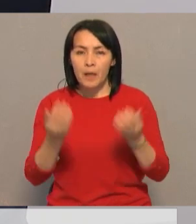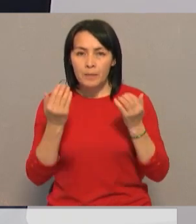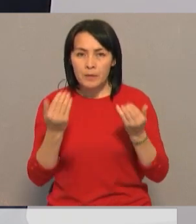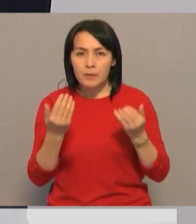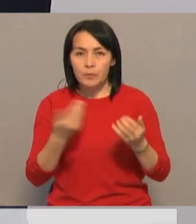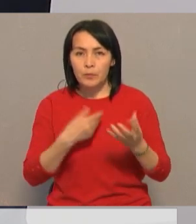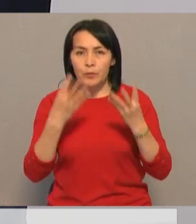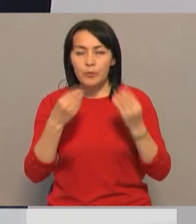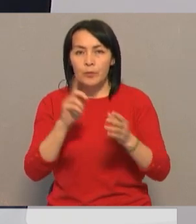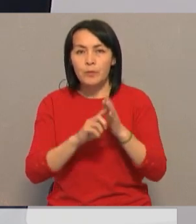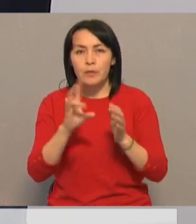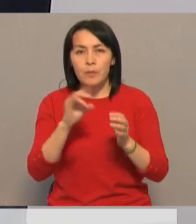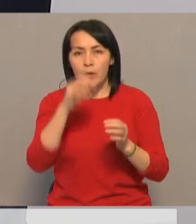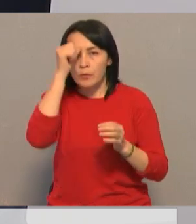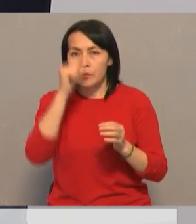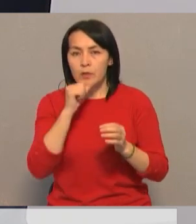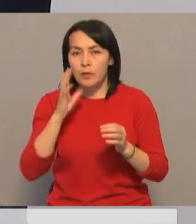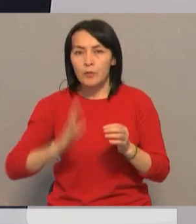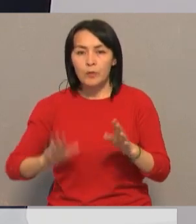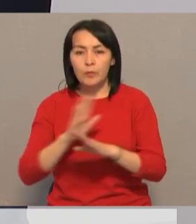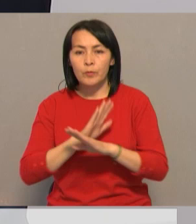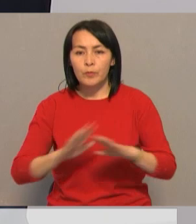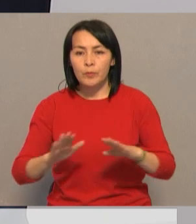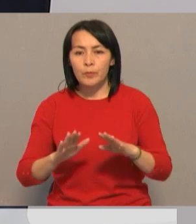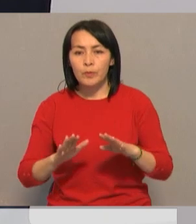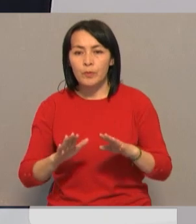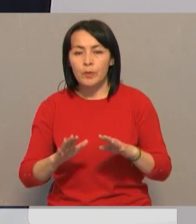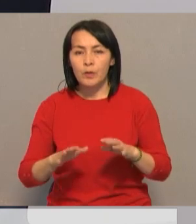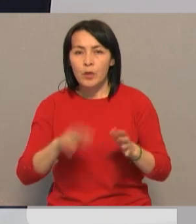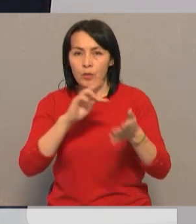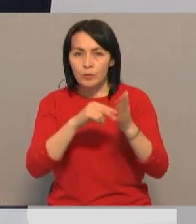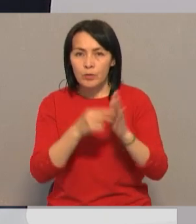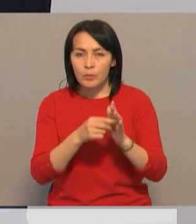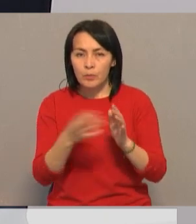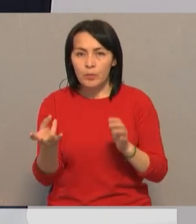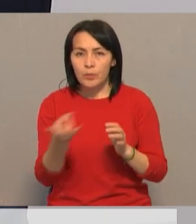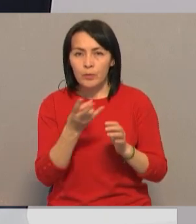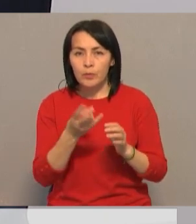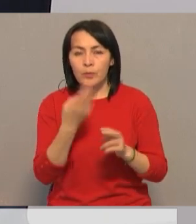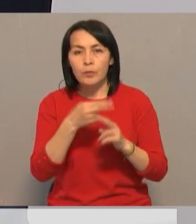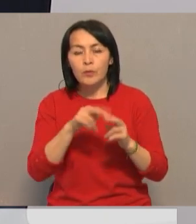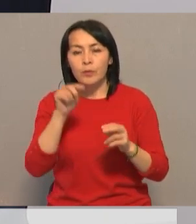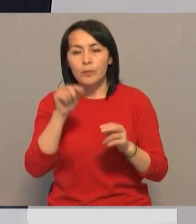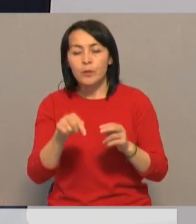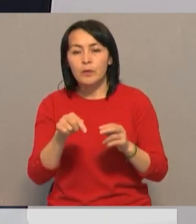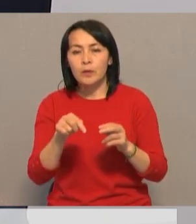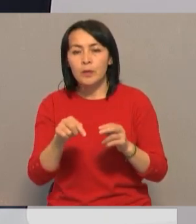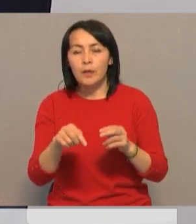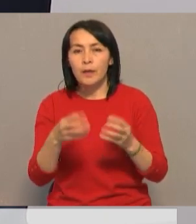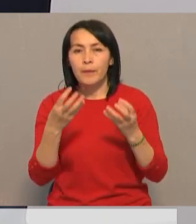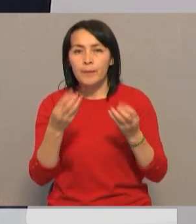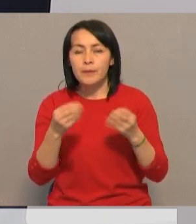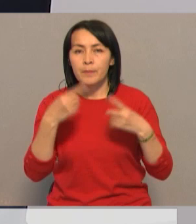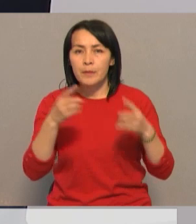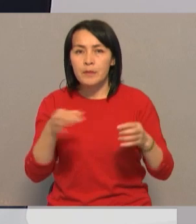бастап наурызды күтпей уже кім Ниязалмен келісіп, Ниязалмен жоспар болу керек қой шығарғанда. Өйткені бұғанда бағанағыдай